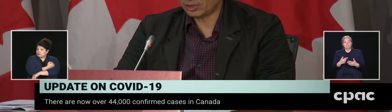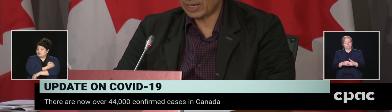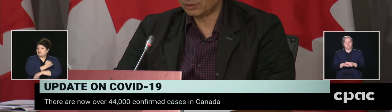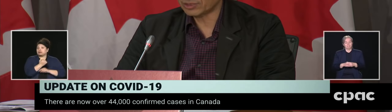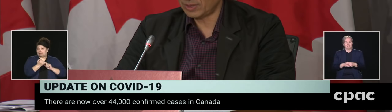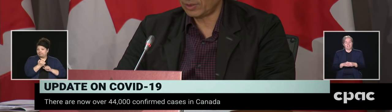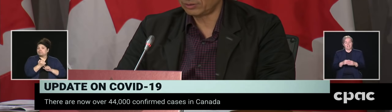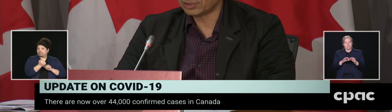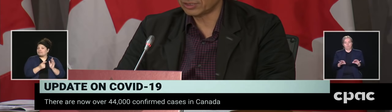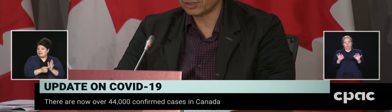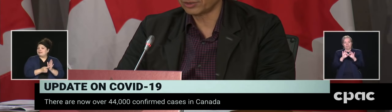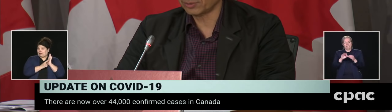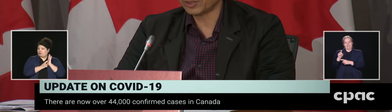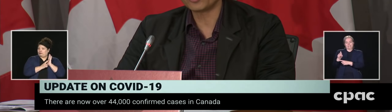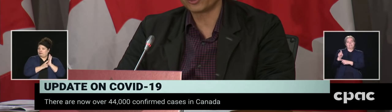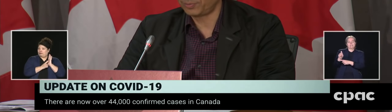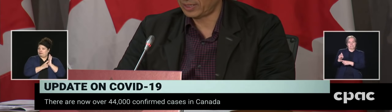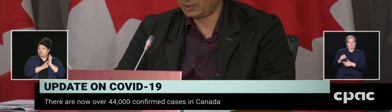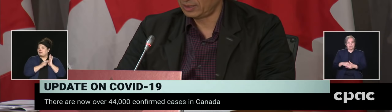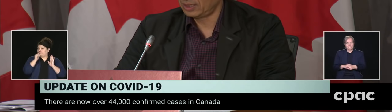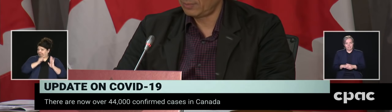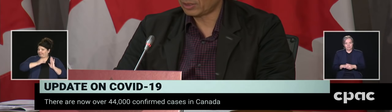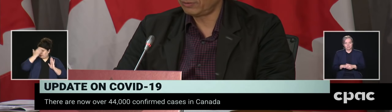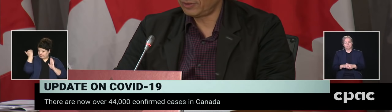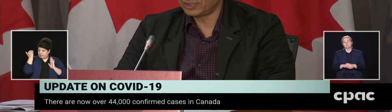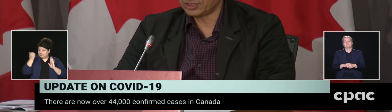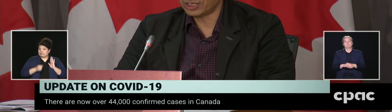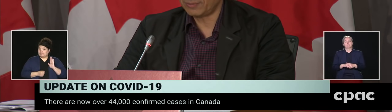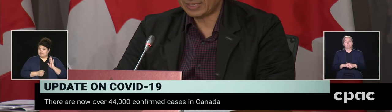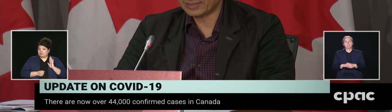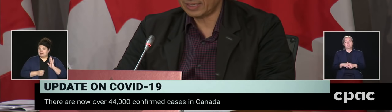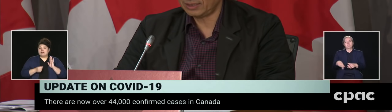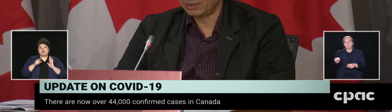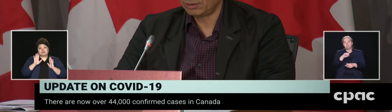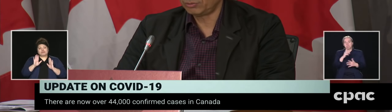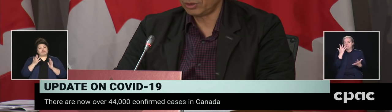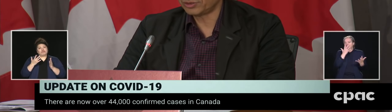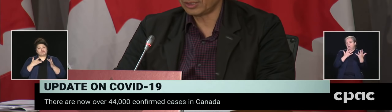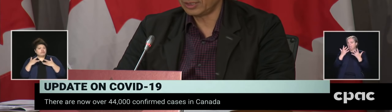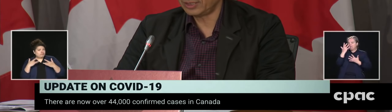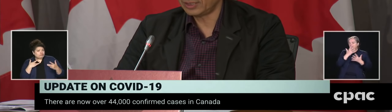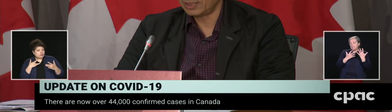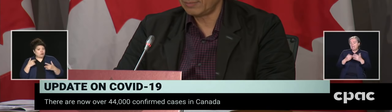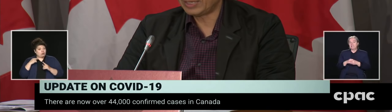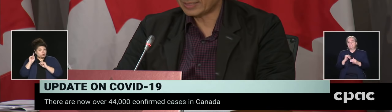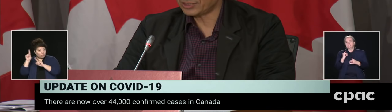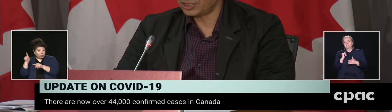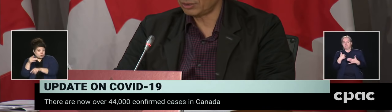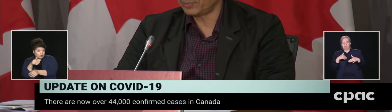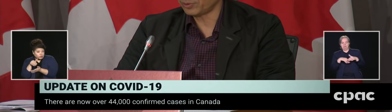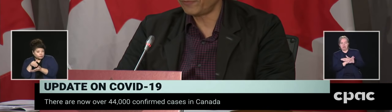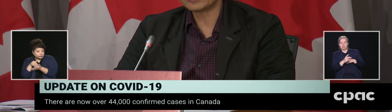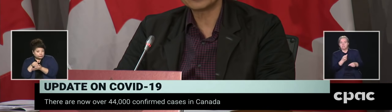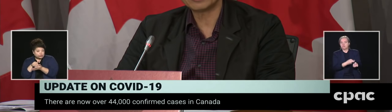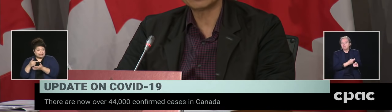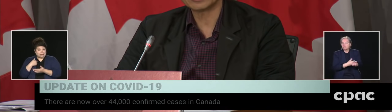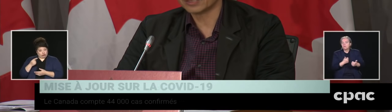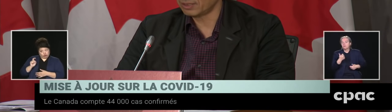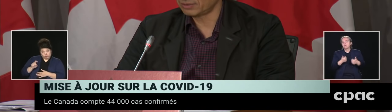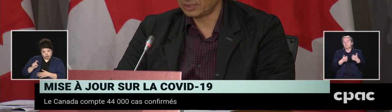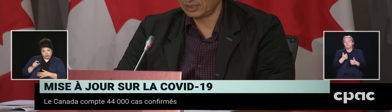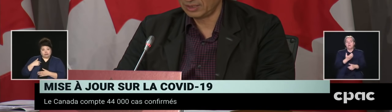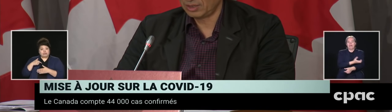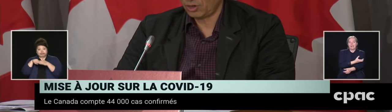Il est normal en ce moment de se sentir préoccupé par une visite chez le médecin ou dans une clinique, mais sachez que les professionnels